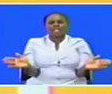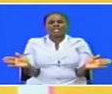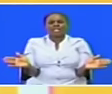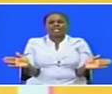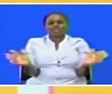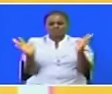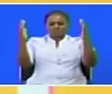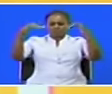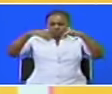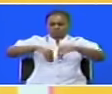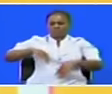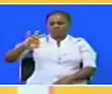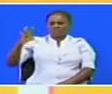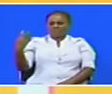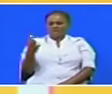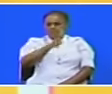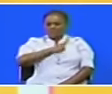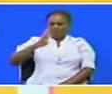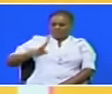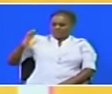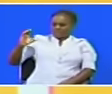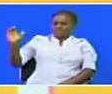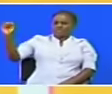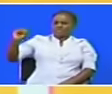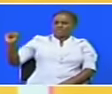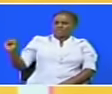na Kong kamano la Tatu la baraza la maw ziri